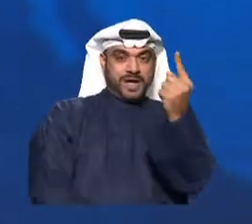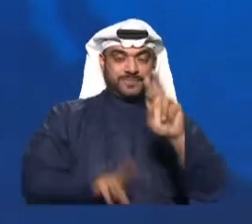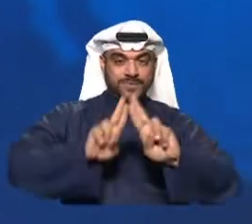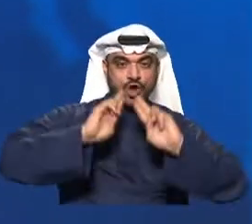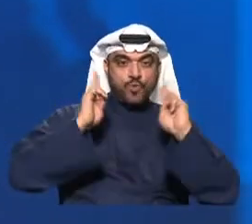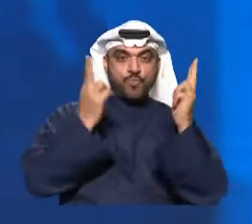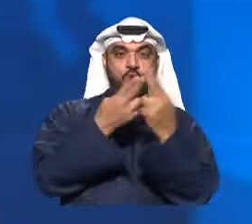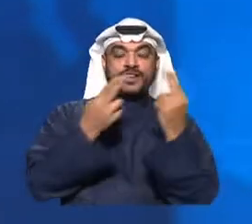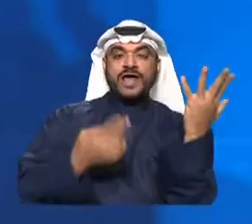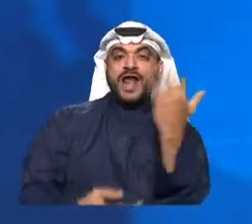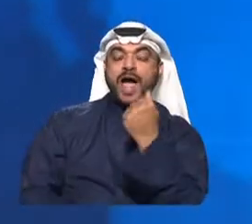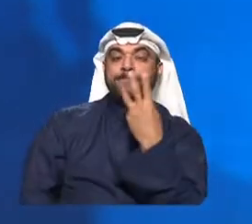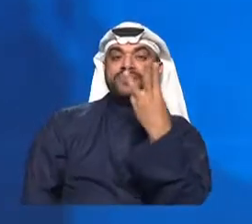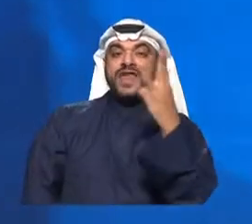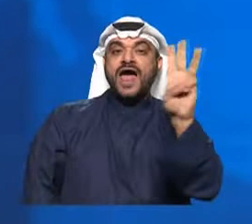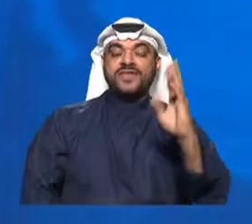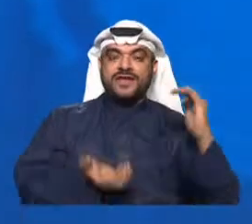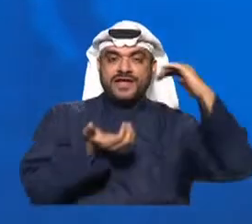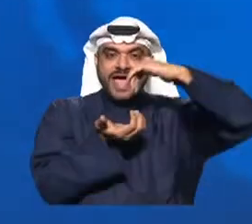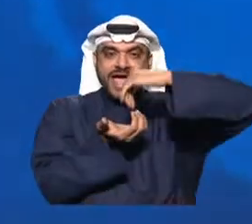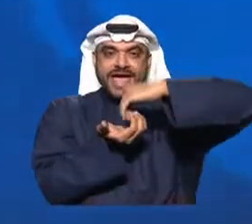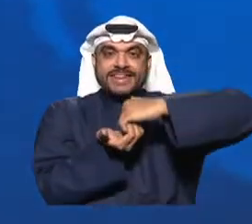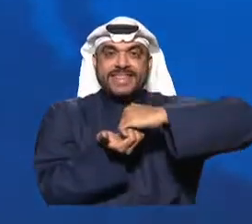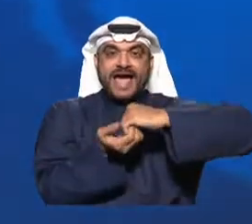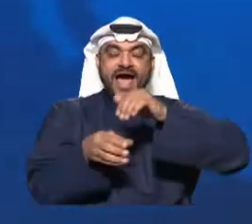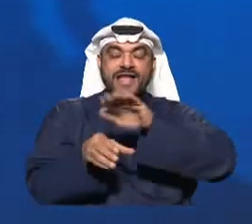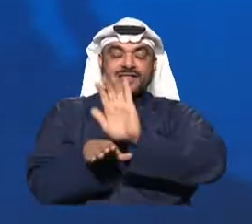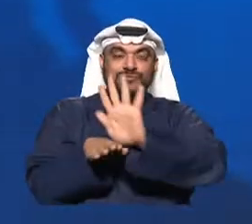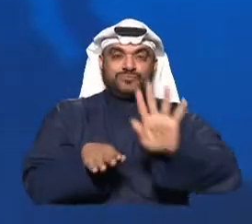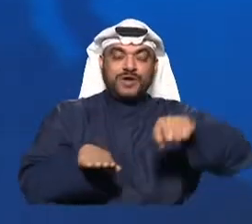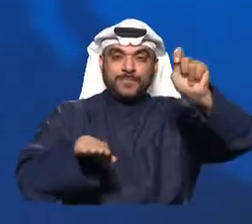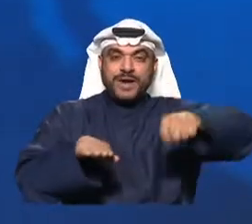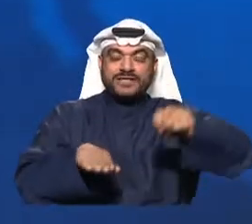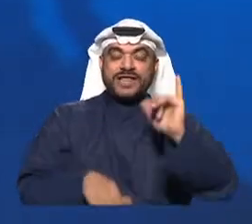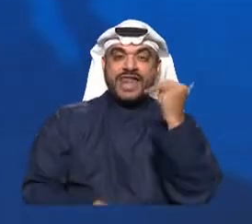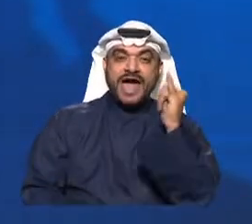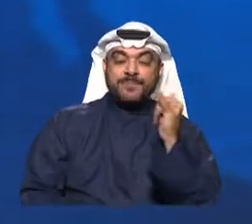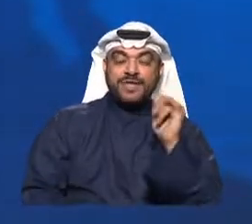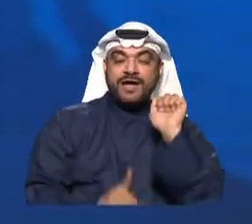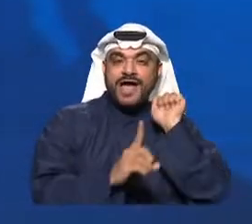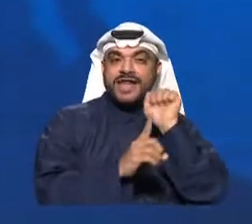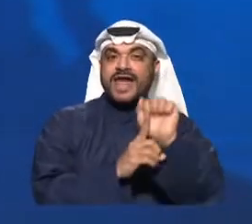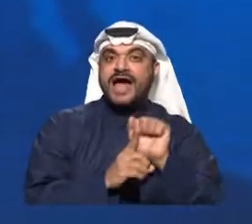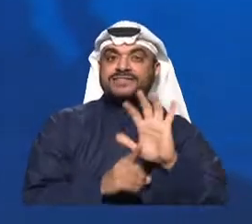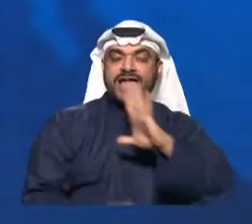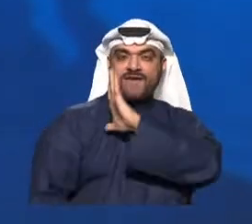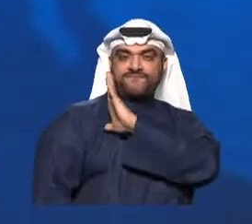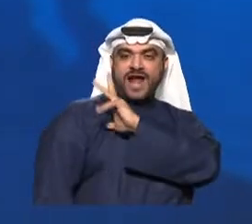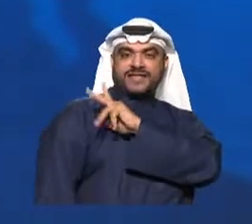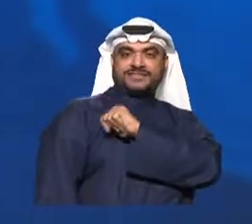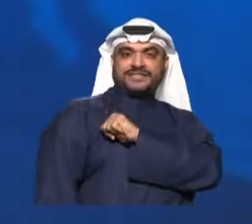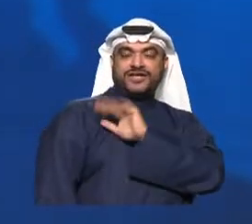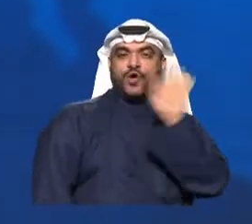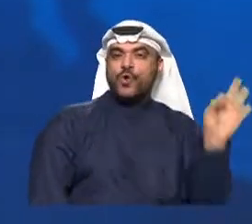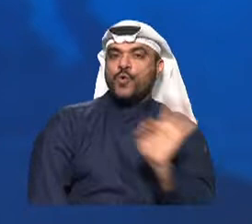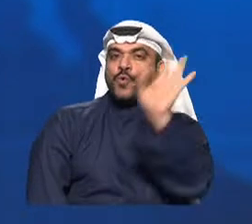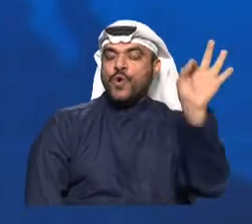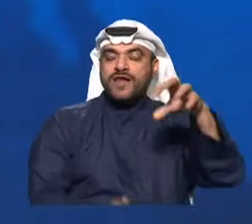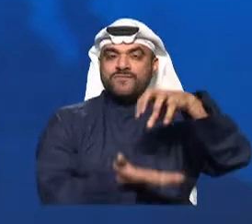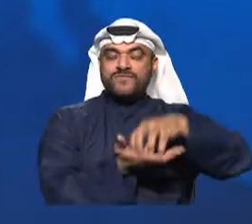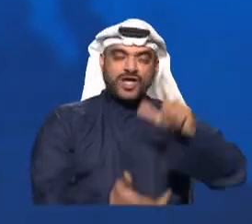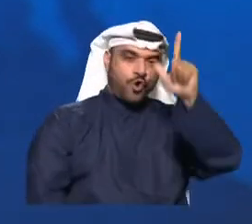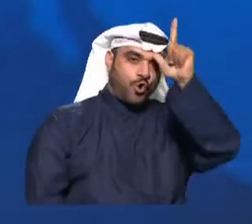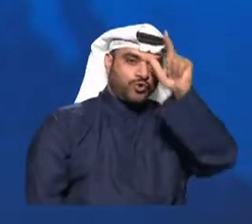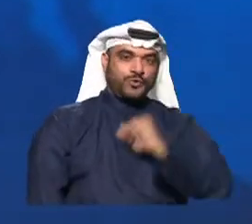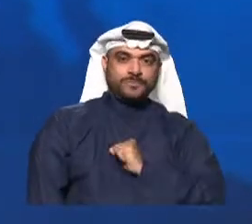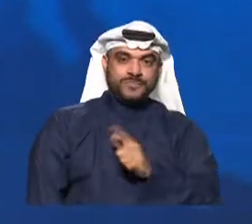30 الطارئ للاتحاد البرلماني العربي بشأن القضية الفلسطينية والذي عقد في العاصمة الأردنية عمان.